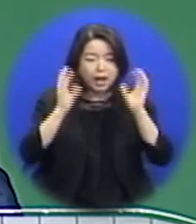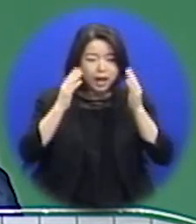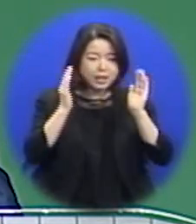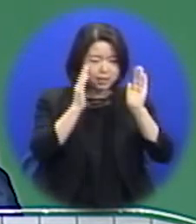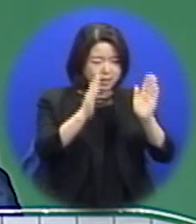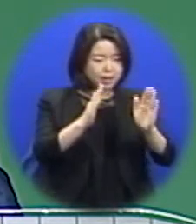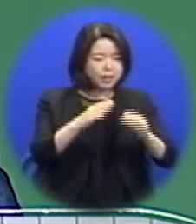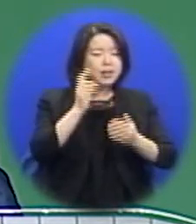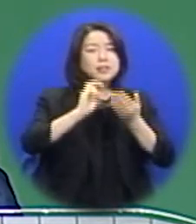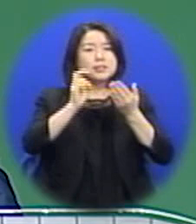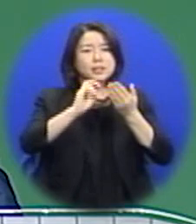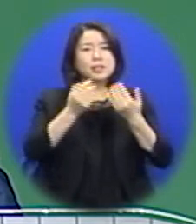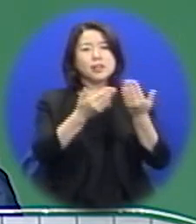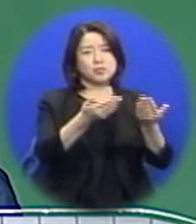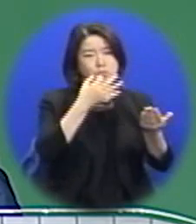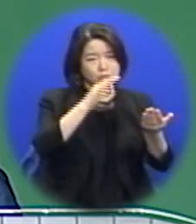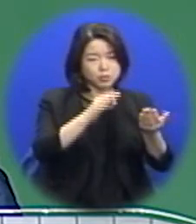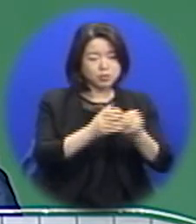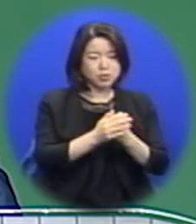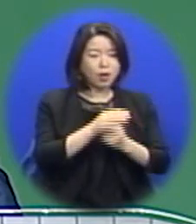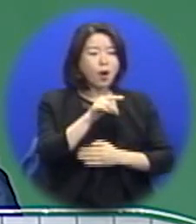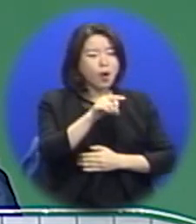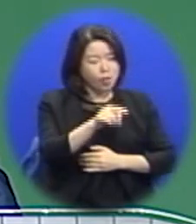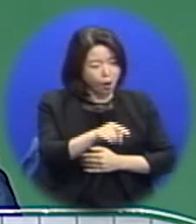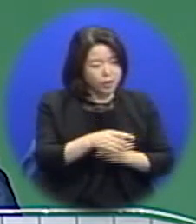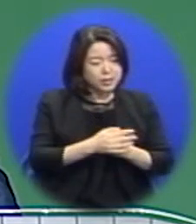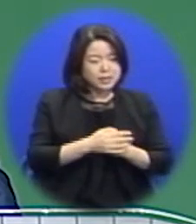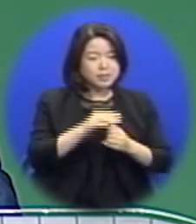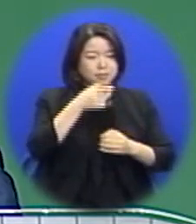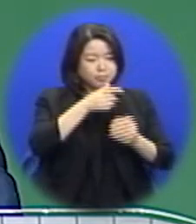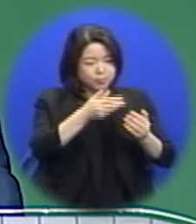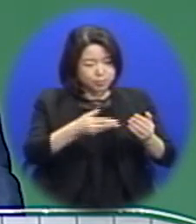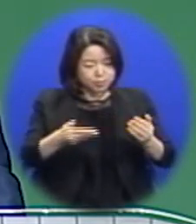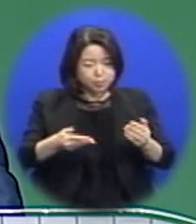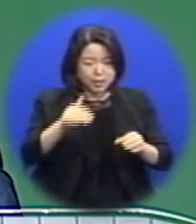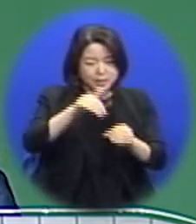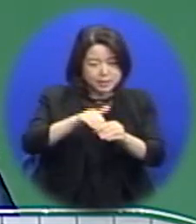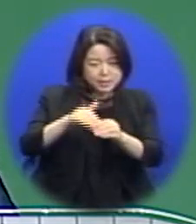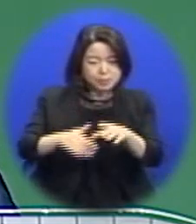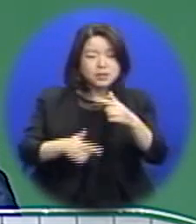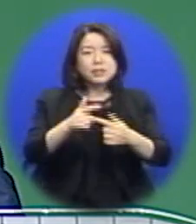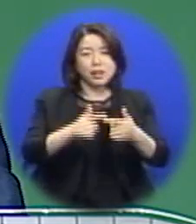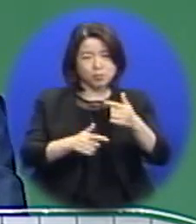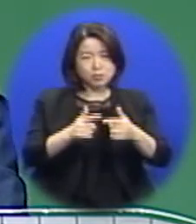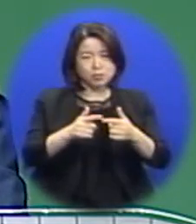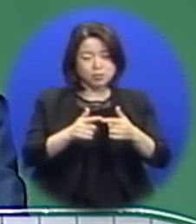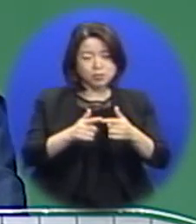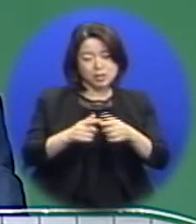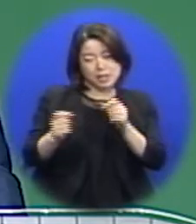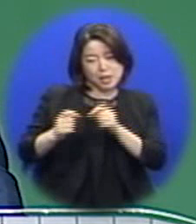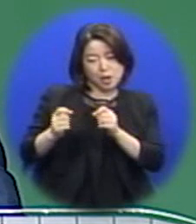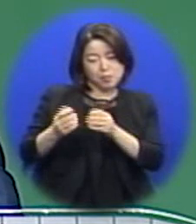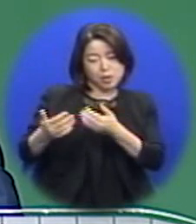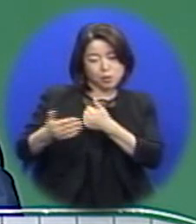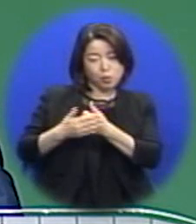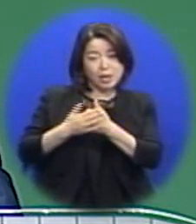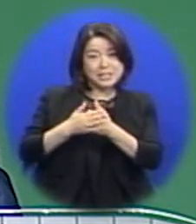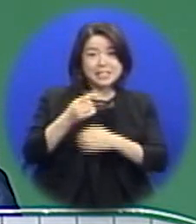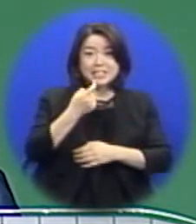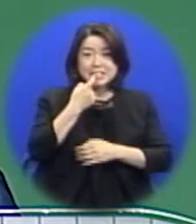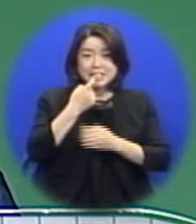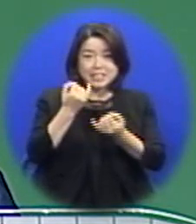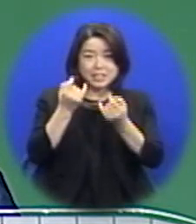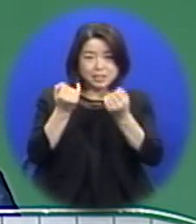불러주었습니다. 너는 시냇가에 심은 나무라. 옆에서 도와주는 간호사도 함께 불러주었습니다.